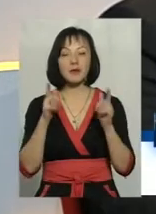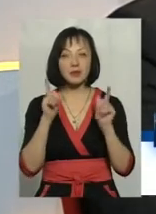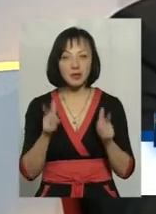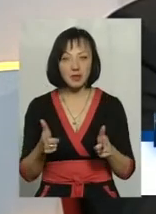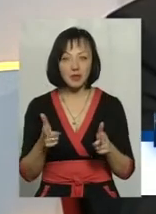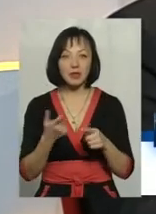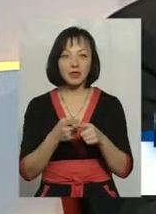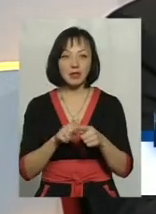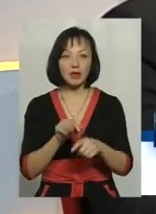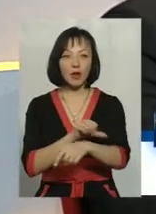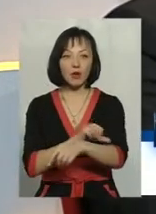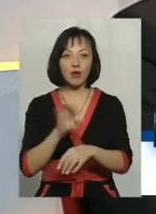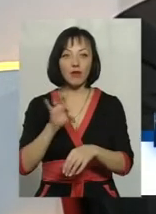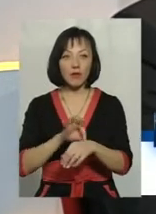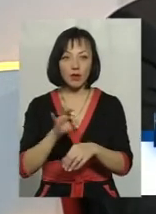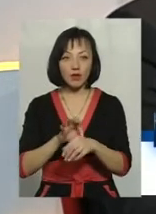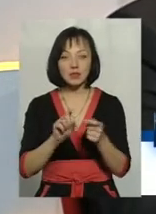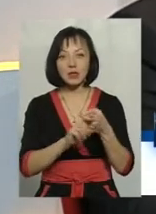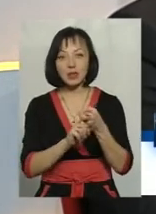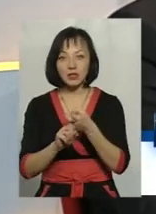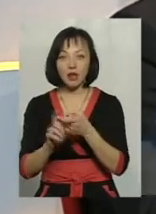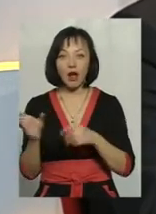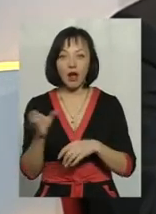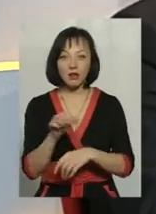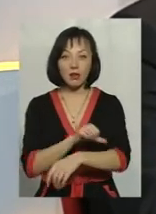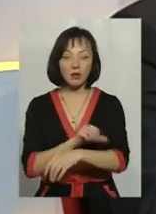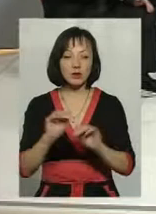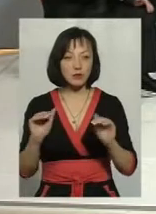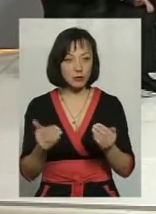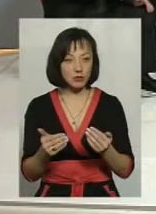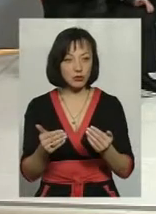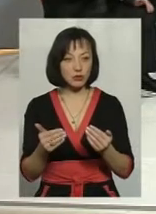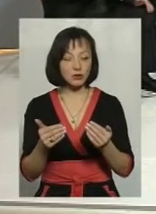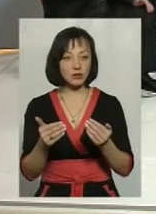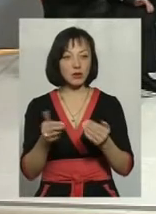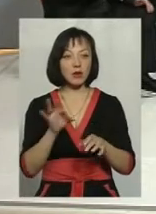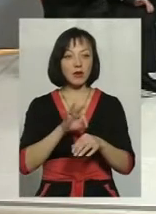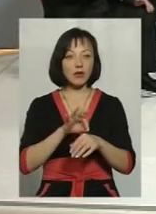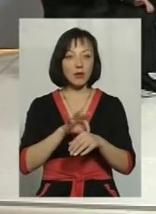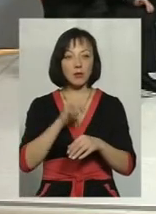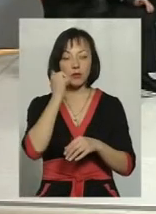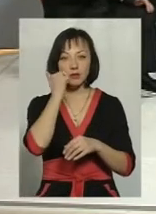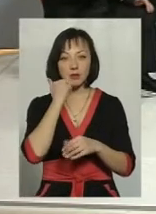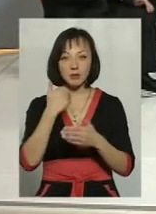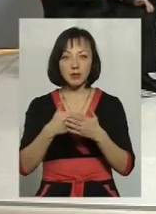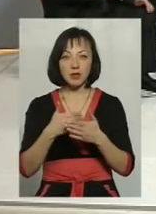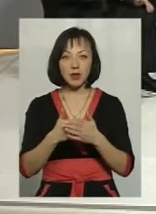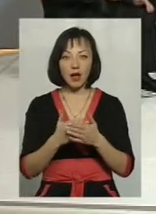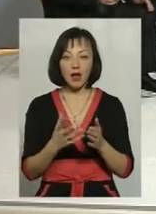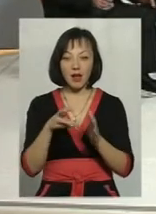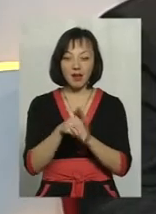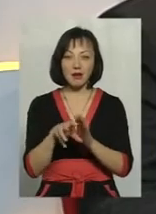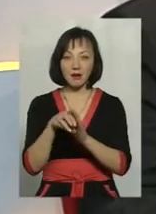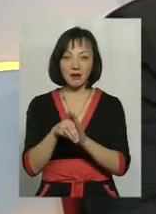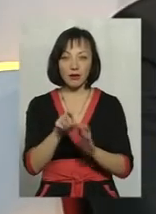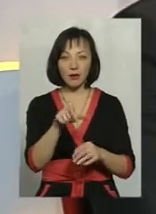кількість наркологічних хворих, так, як і залежності до алкоголю, наркотиків значно зменшилось. Хвороба постаріла, приплив кадрів зменшився, а